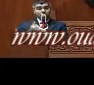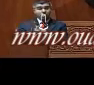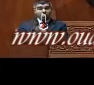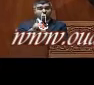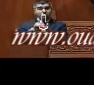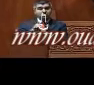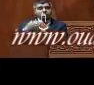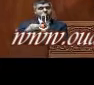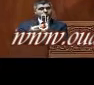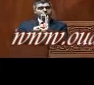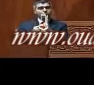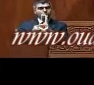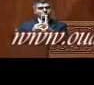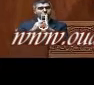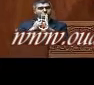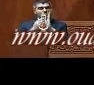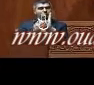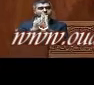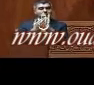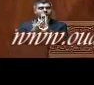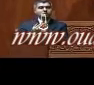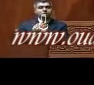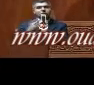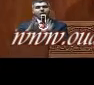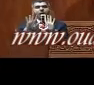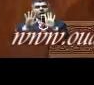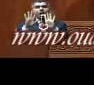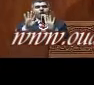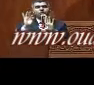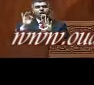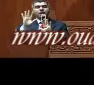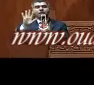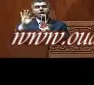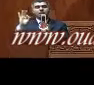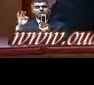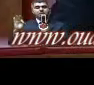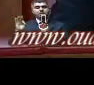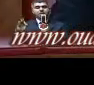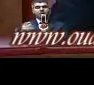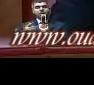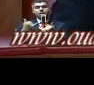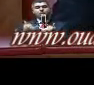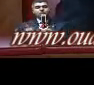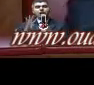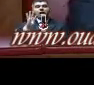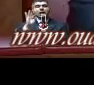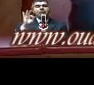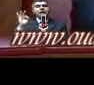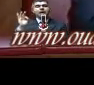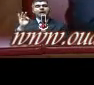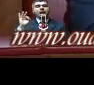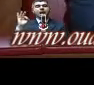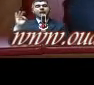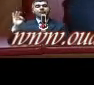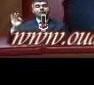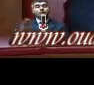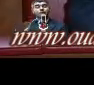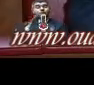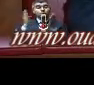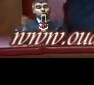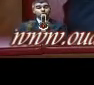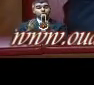غادي، راه في الأول توصلت 10500، دابا قالوا لي 40000، والمجموع اللي كاين حوالي